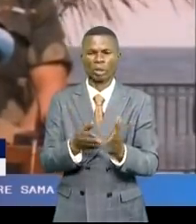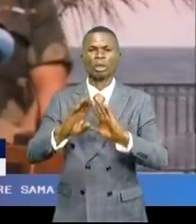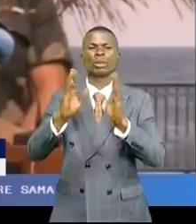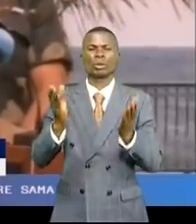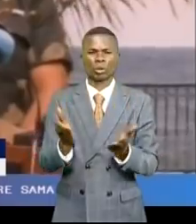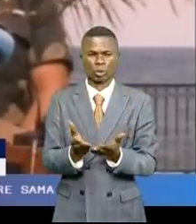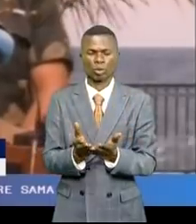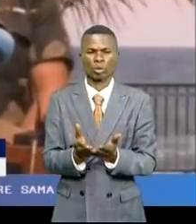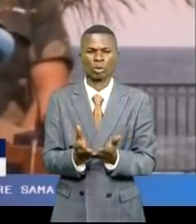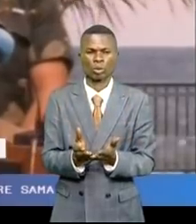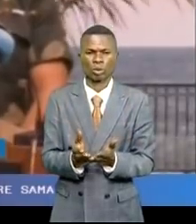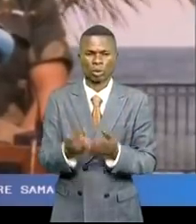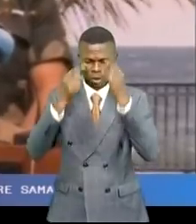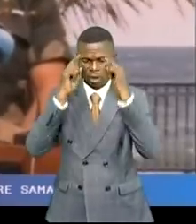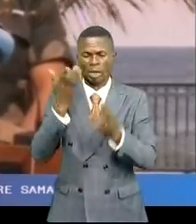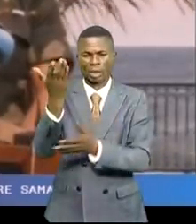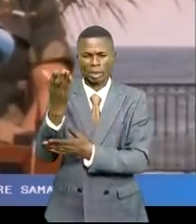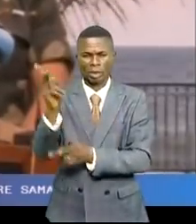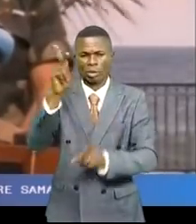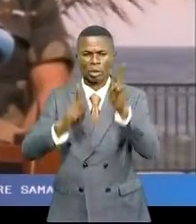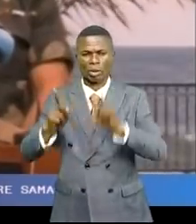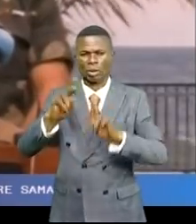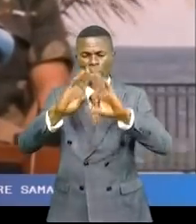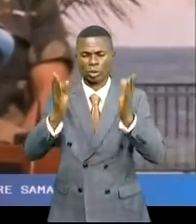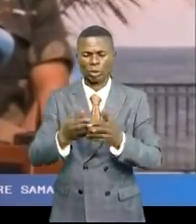Toutefois, j'appelle la population à